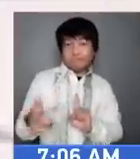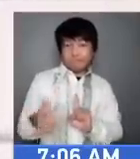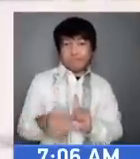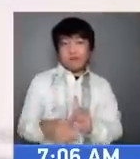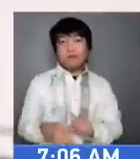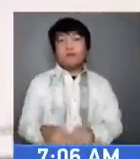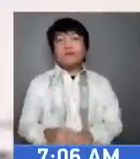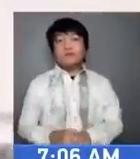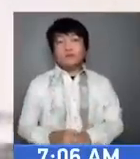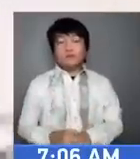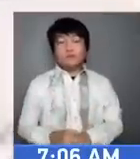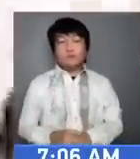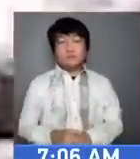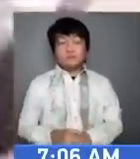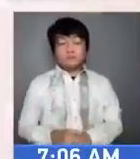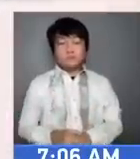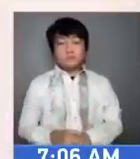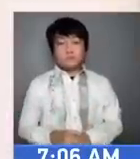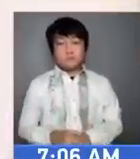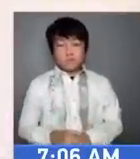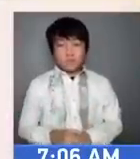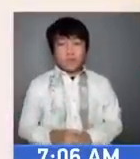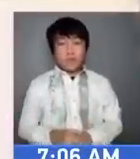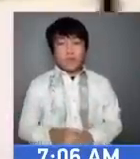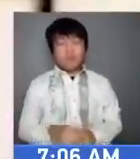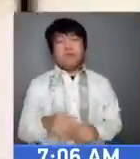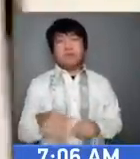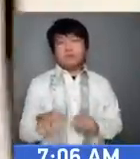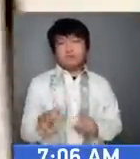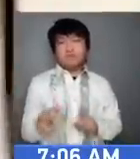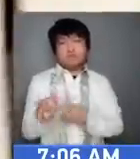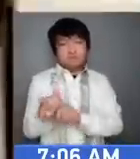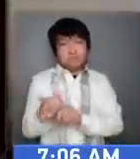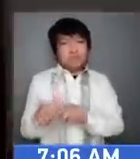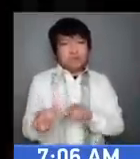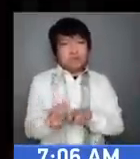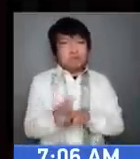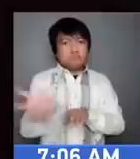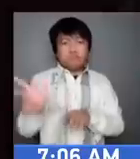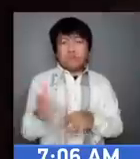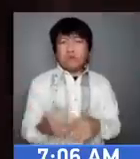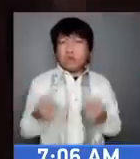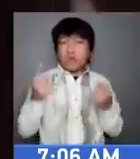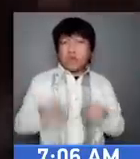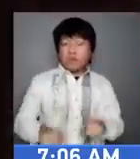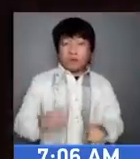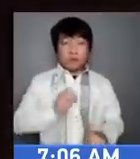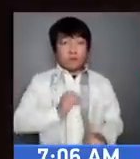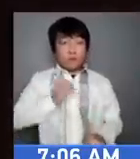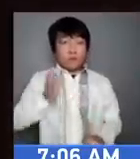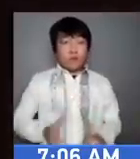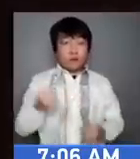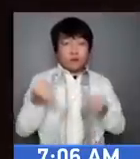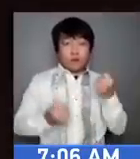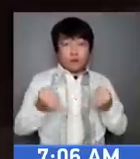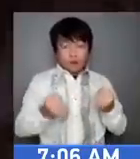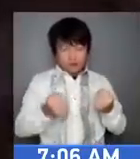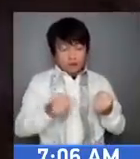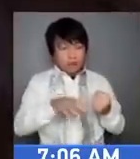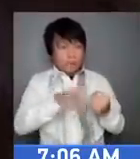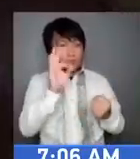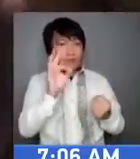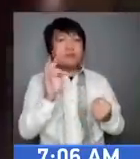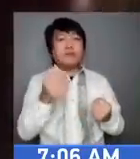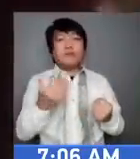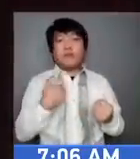Doon na nadiskubre ng mga may-ari ng sasakyan na nabiktima sila ng basag kotse. Sa follow-up operation ng QCPD